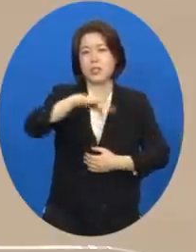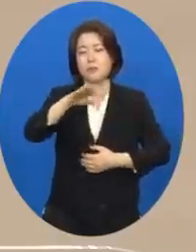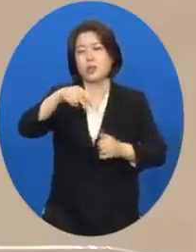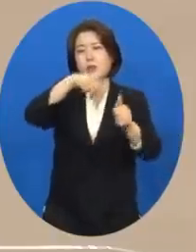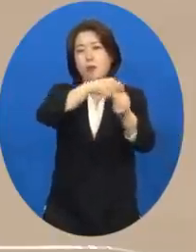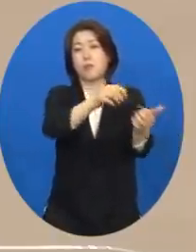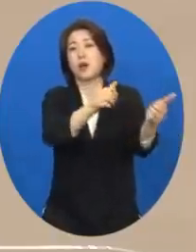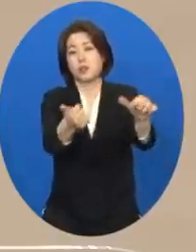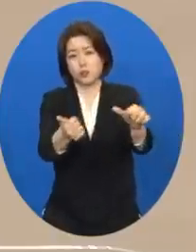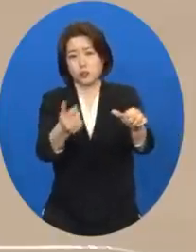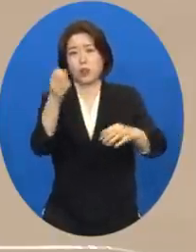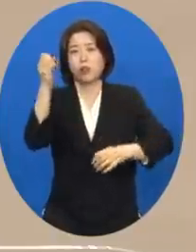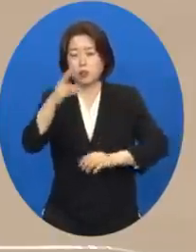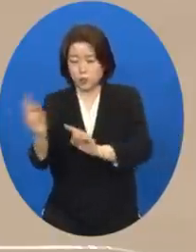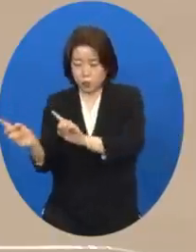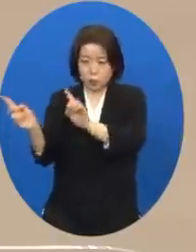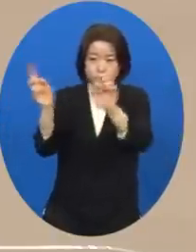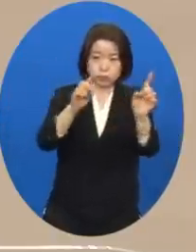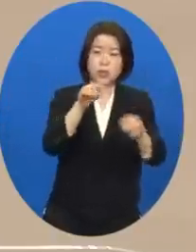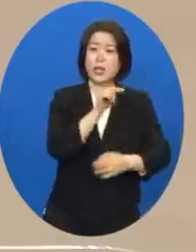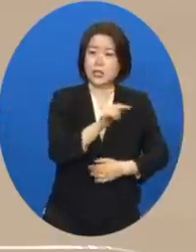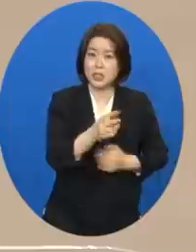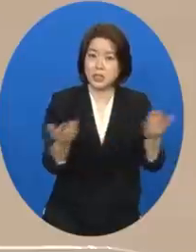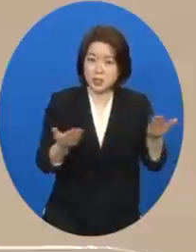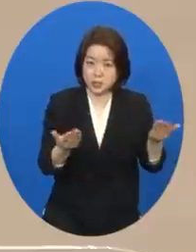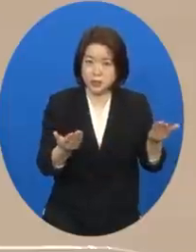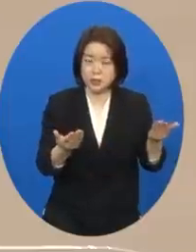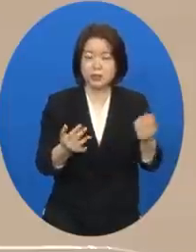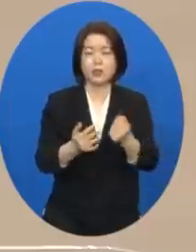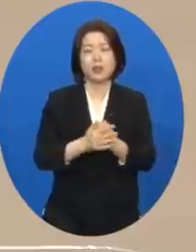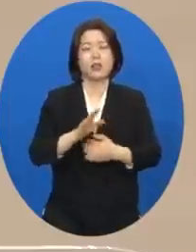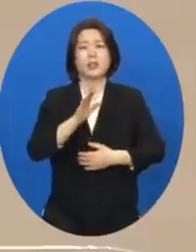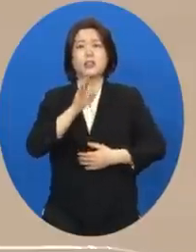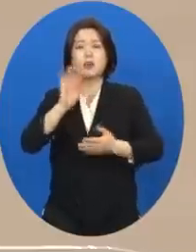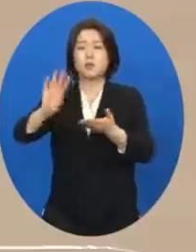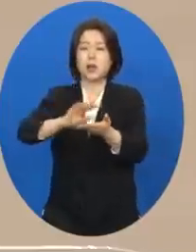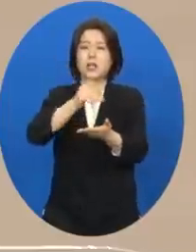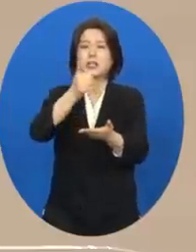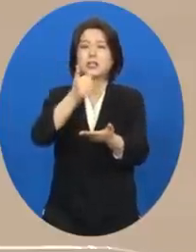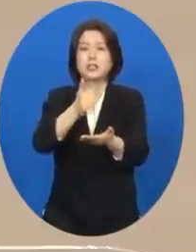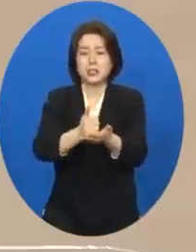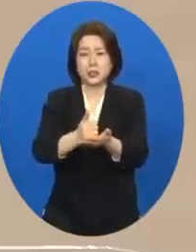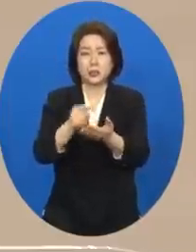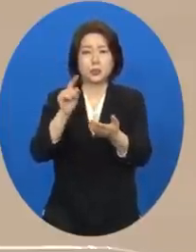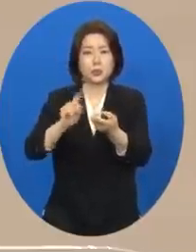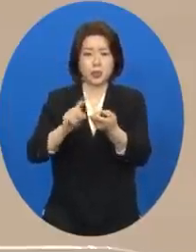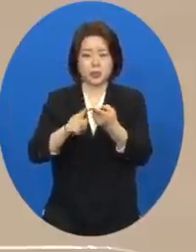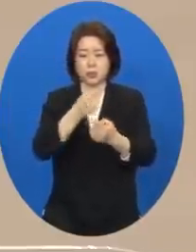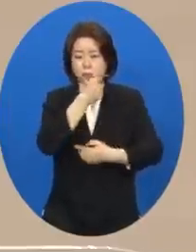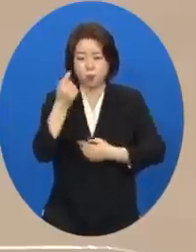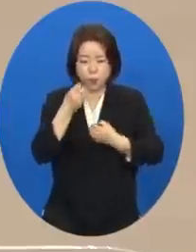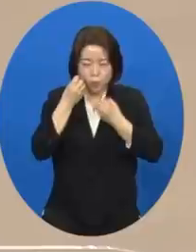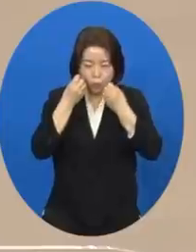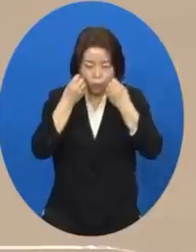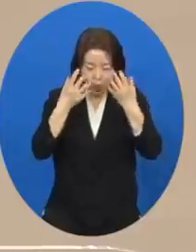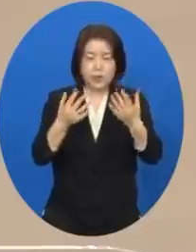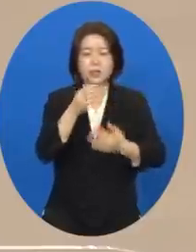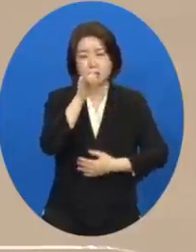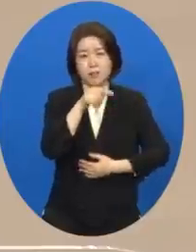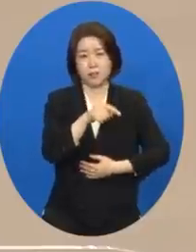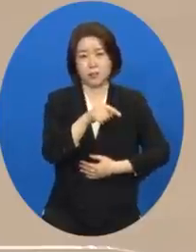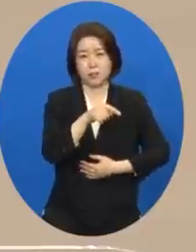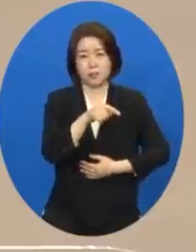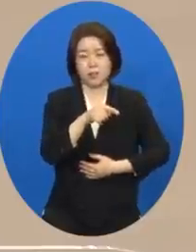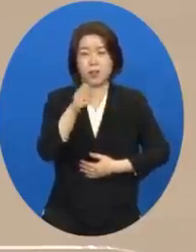부활 하신 것은 예수님이 정말 그리스도 나는 확증이 고 그리고